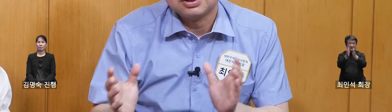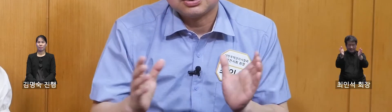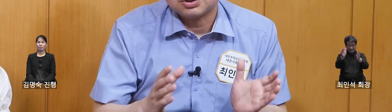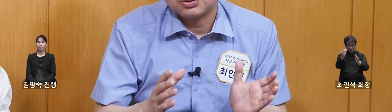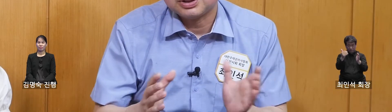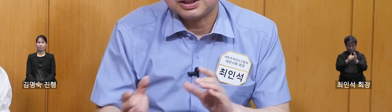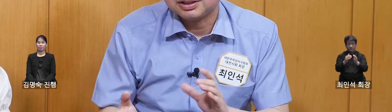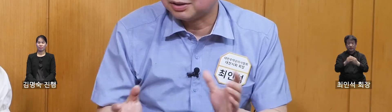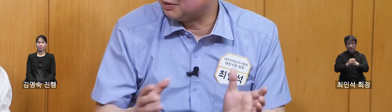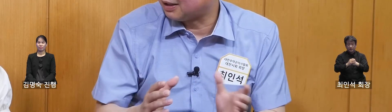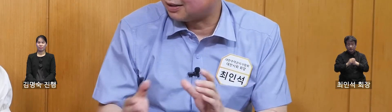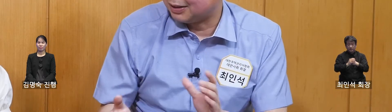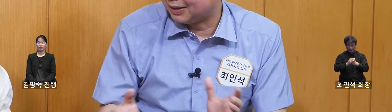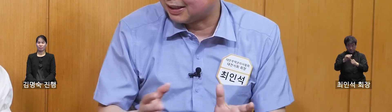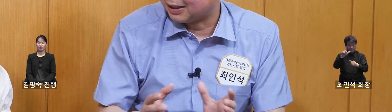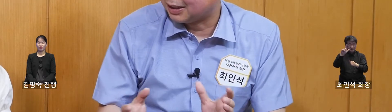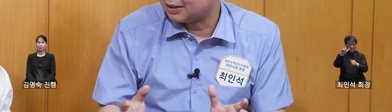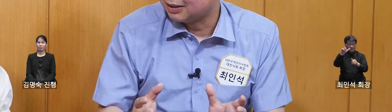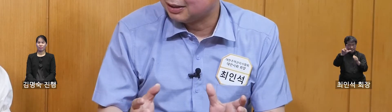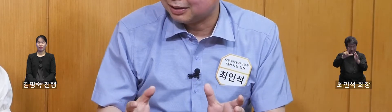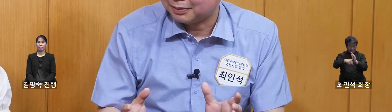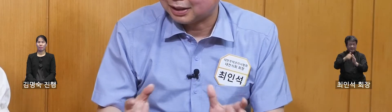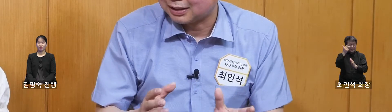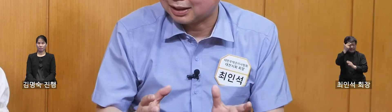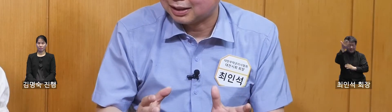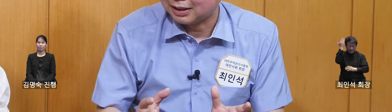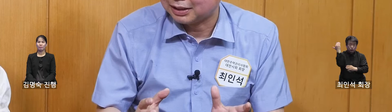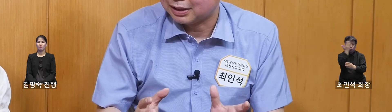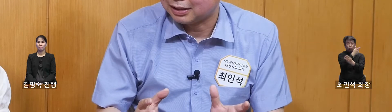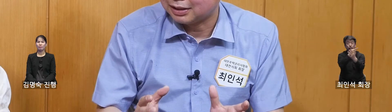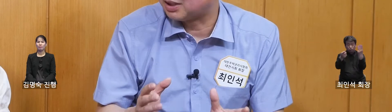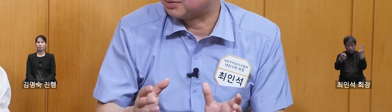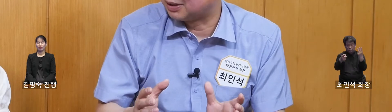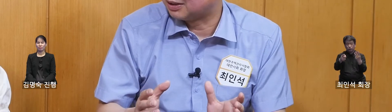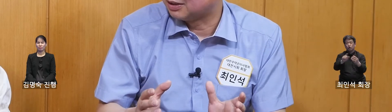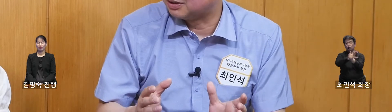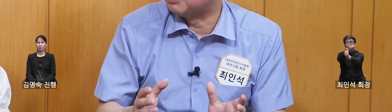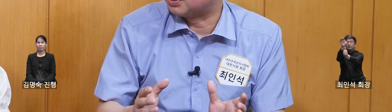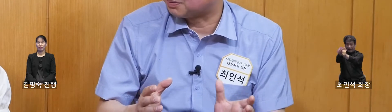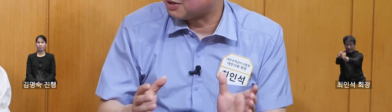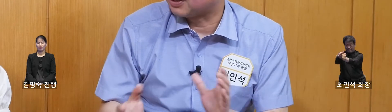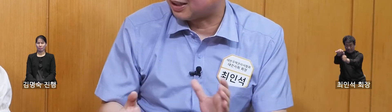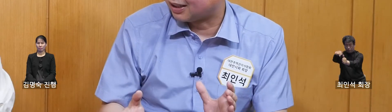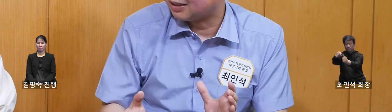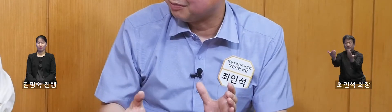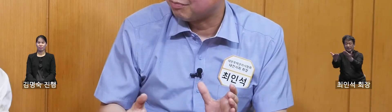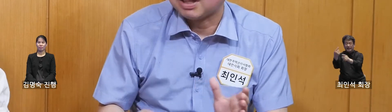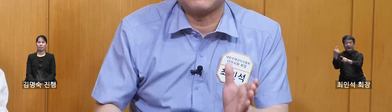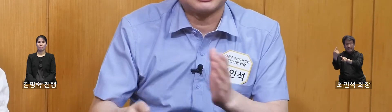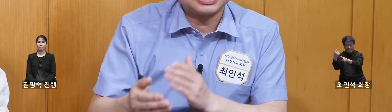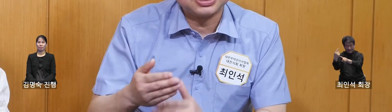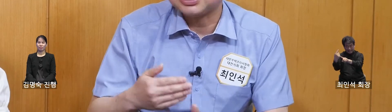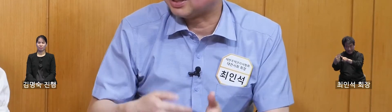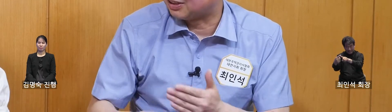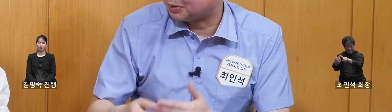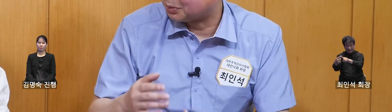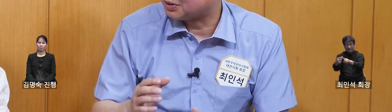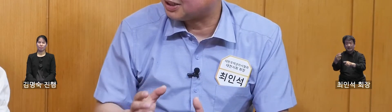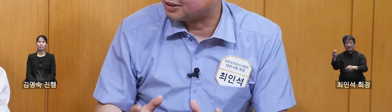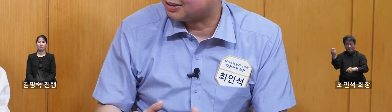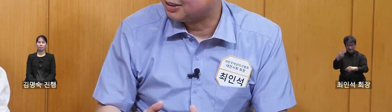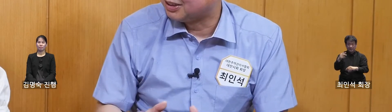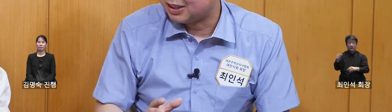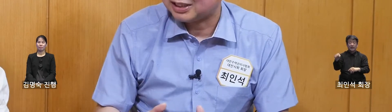이제 청주에 있는 이제 위탁관리회사에 위탁사에 이제 이사로 이제 근무를 좀 하고 있다가 나중에 다시 현장에